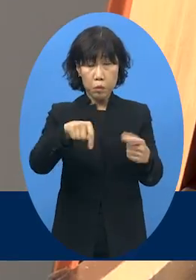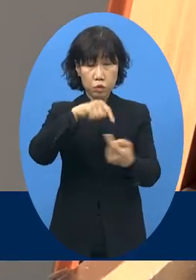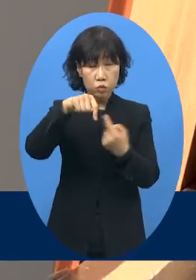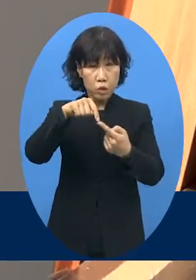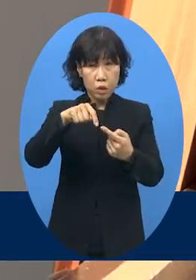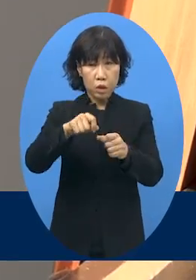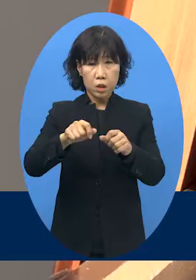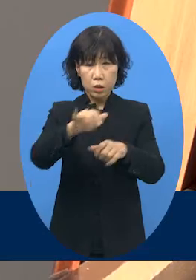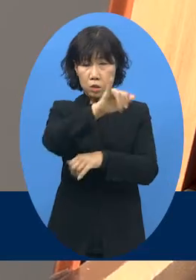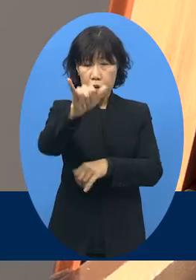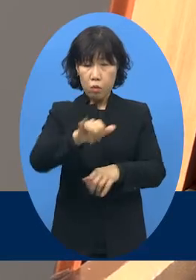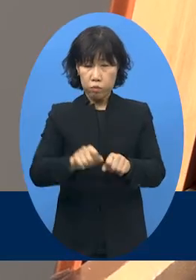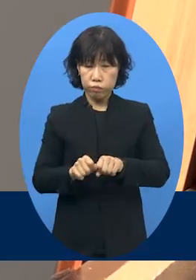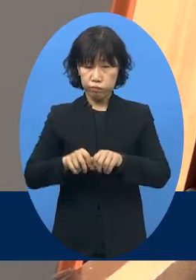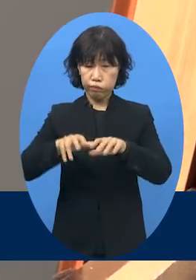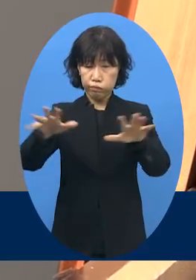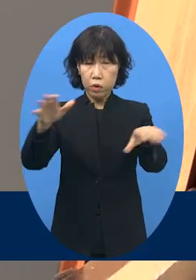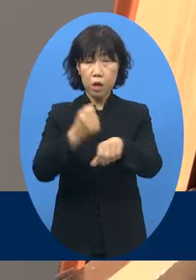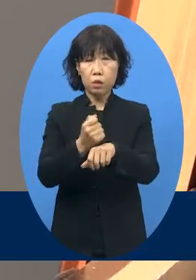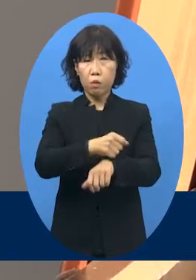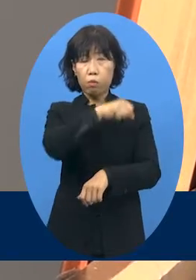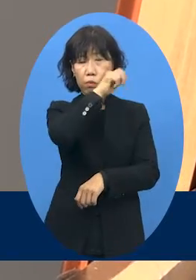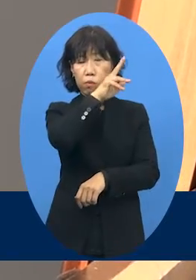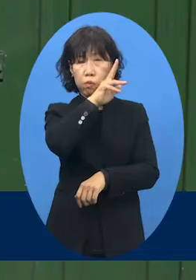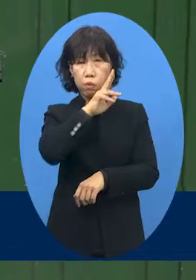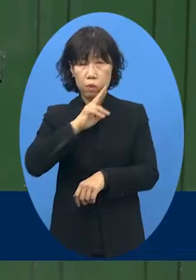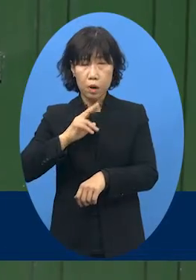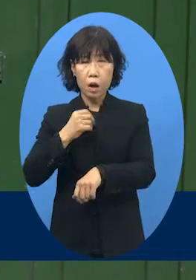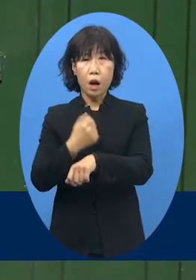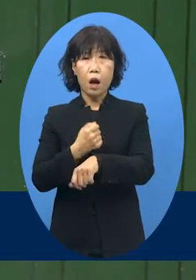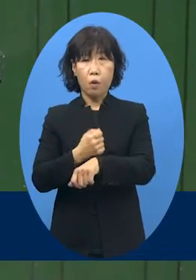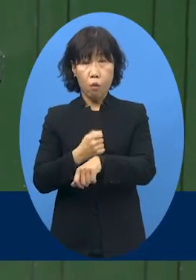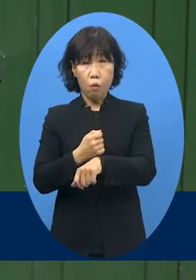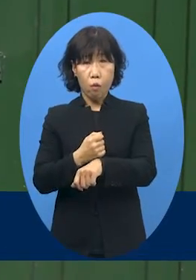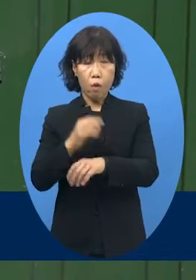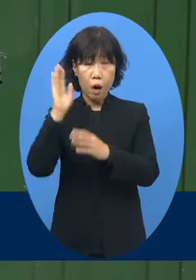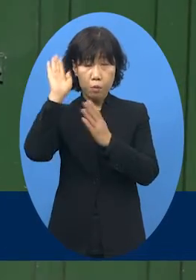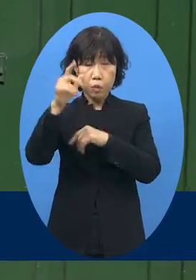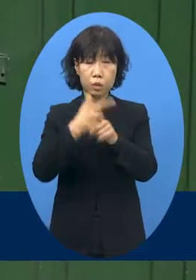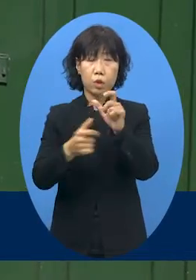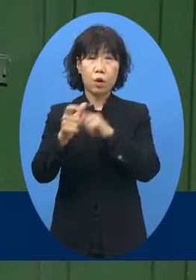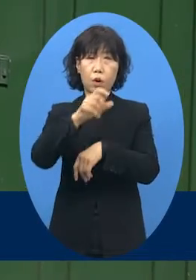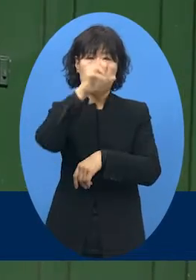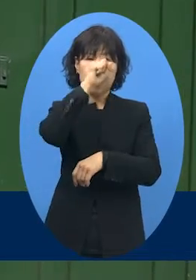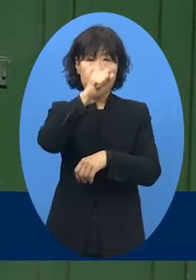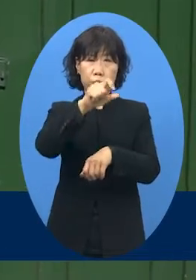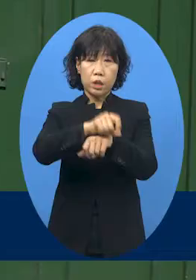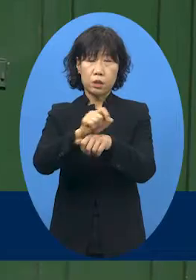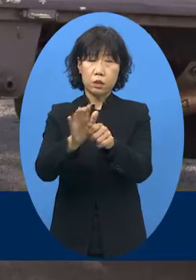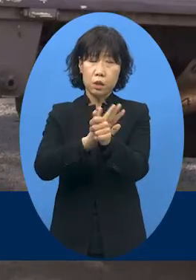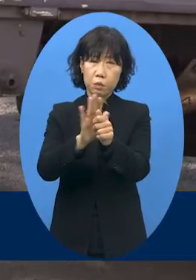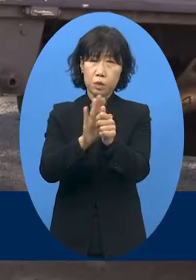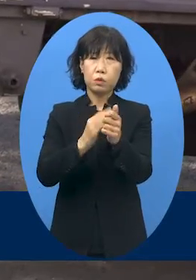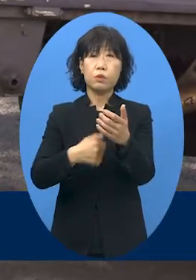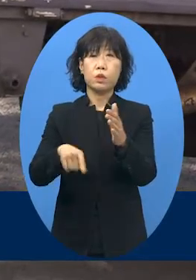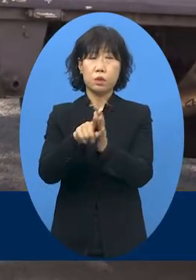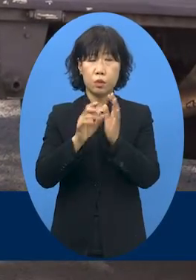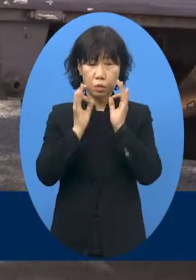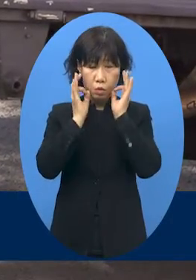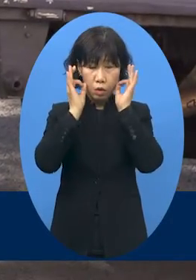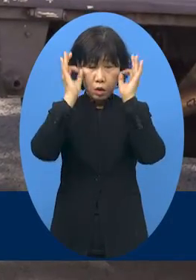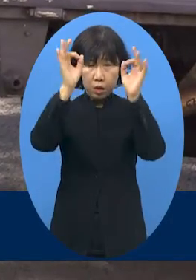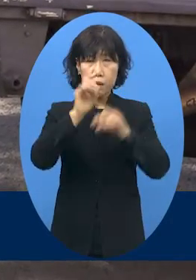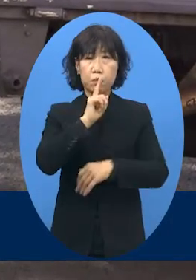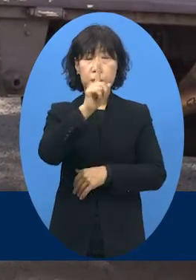시스템이 전국의 확산돼 주민 생활 향상에 이바지 하기 바라며 앞으로도 더 단 행정서비스 제공을 위해